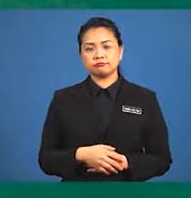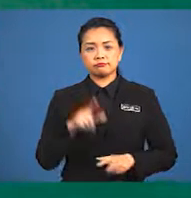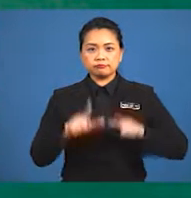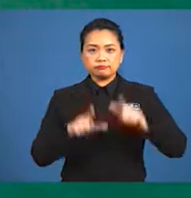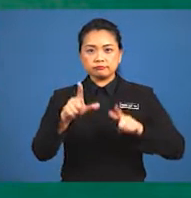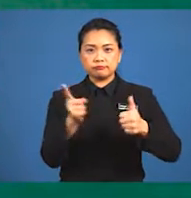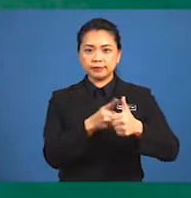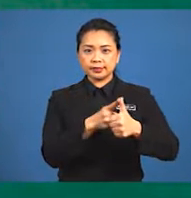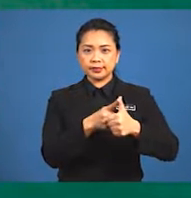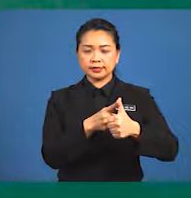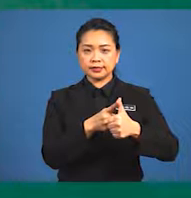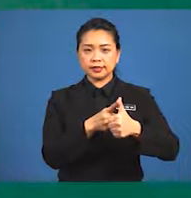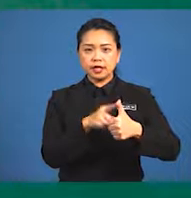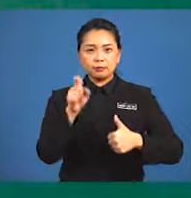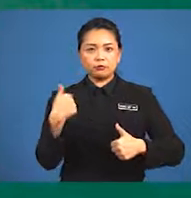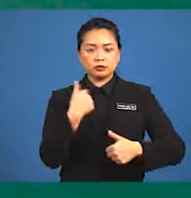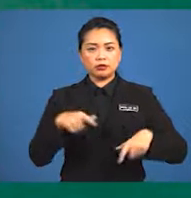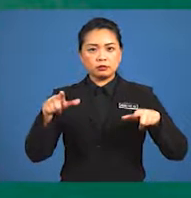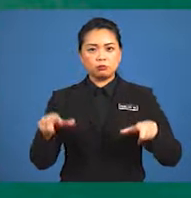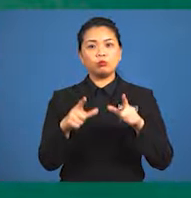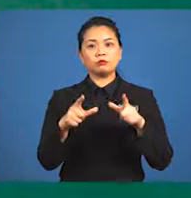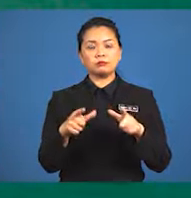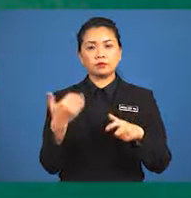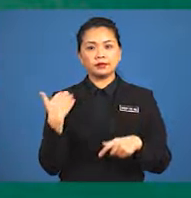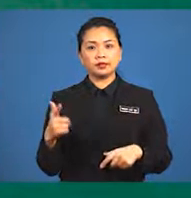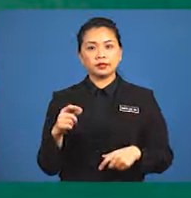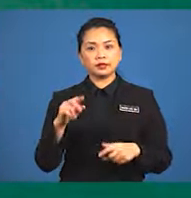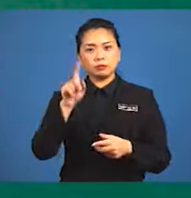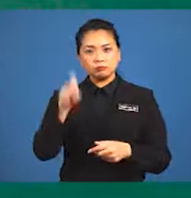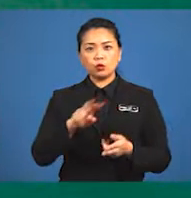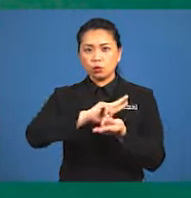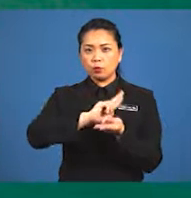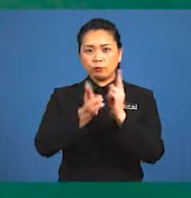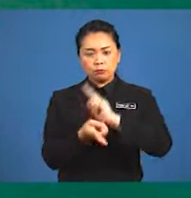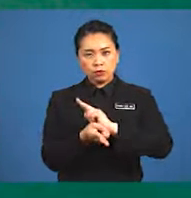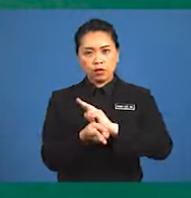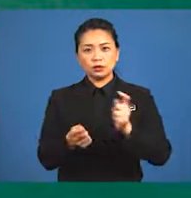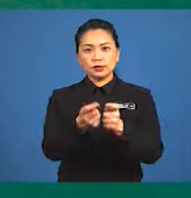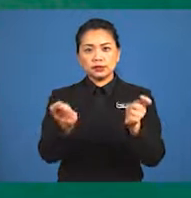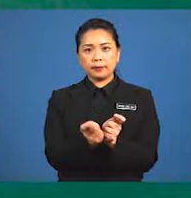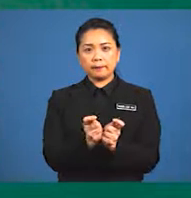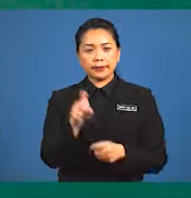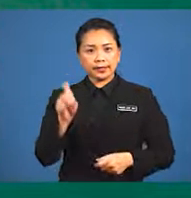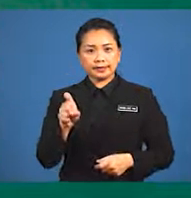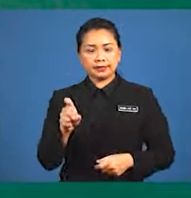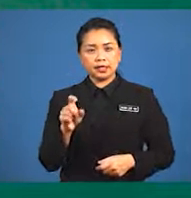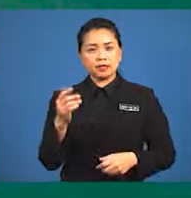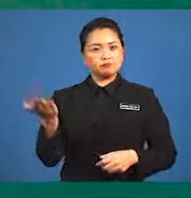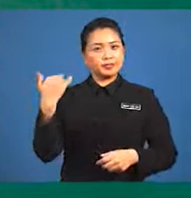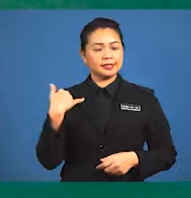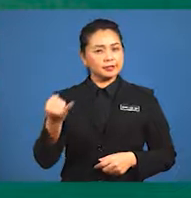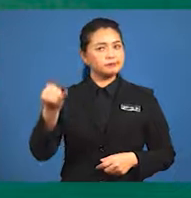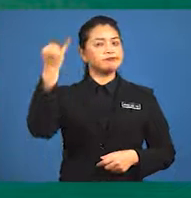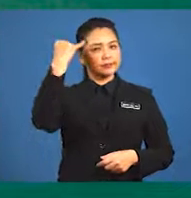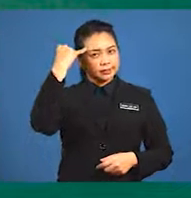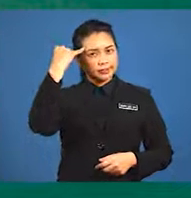Langkah pertama yang perlu kita lakukan ialah kita perlu ubah kedudukan X. Mari kita imbas kembali hukum